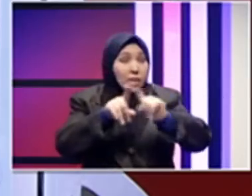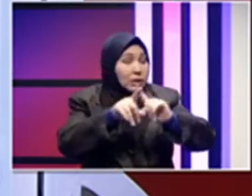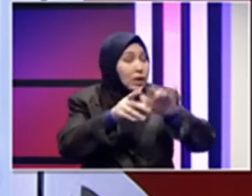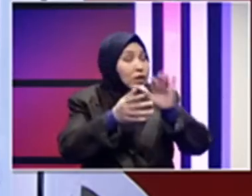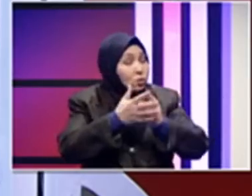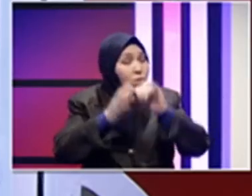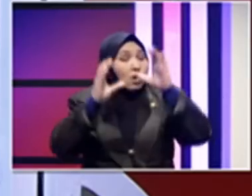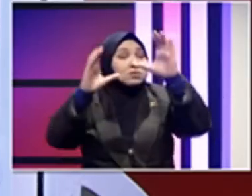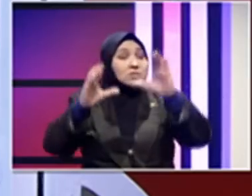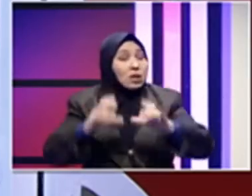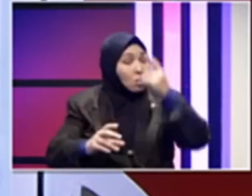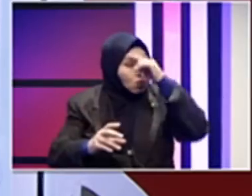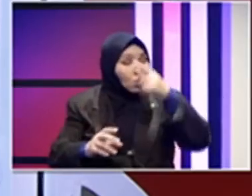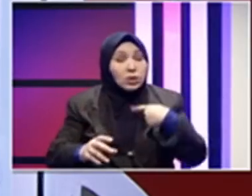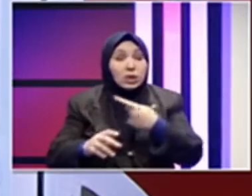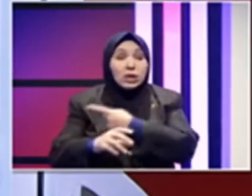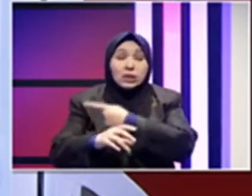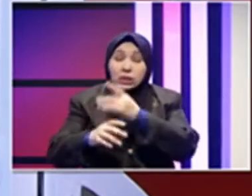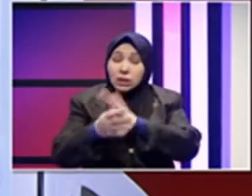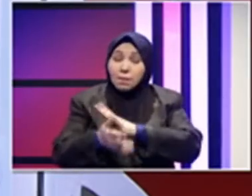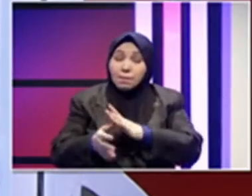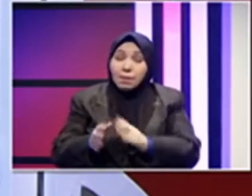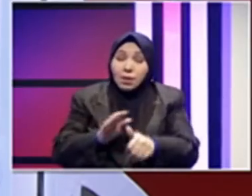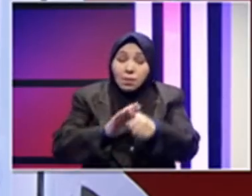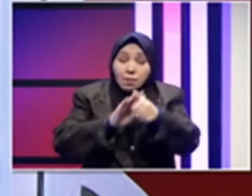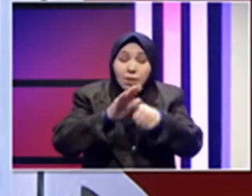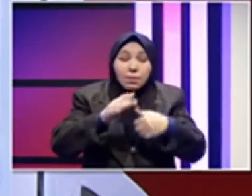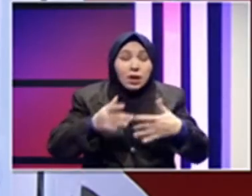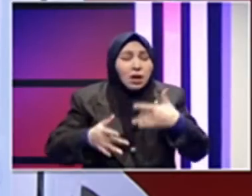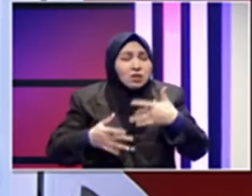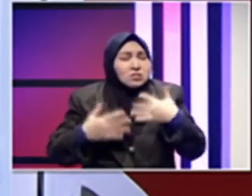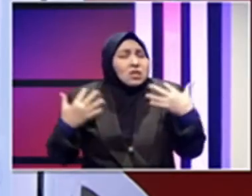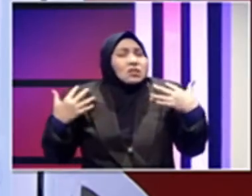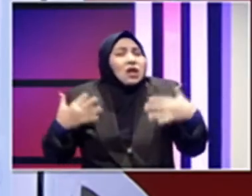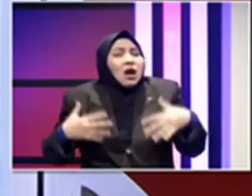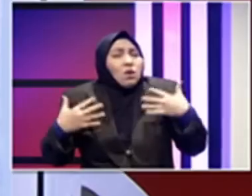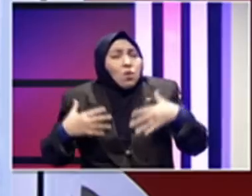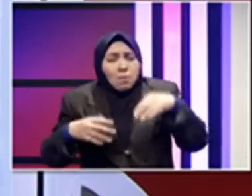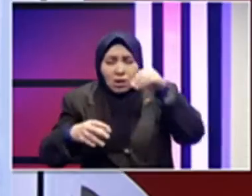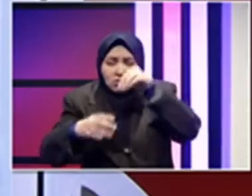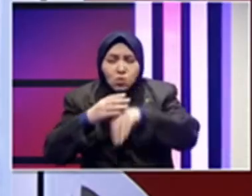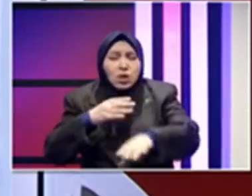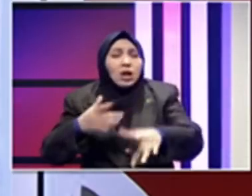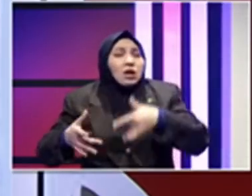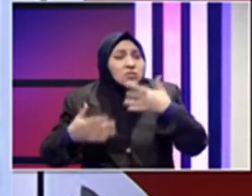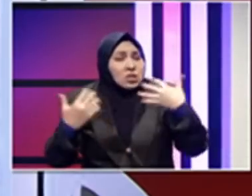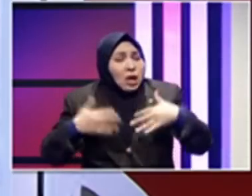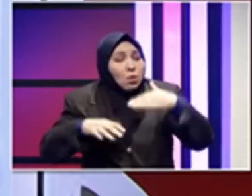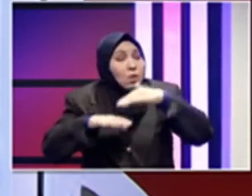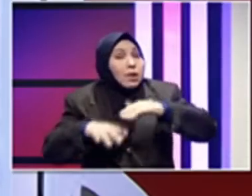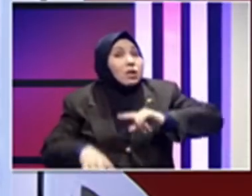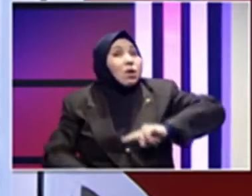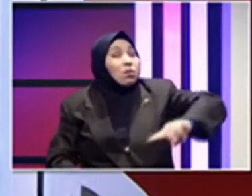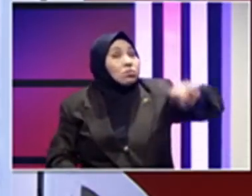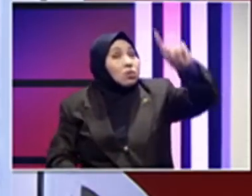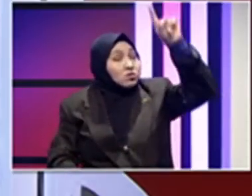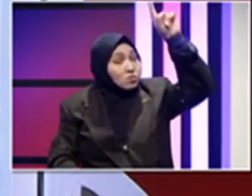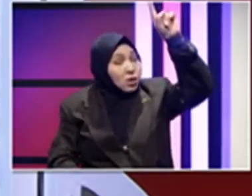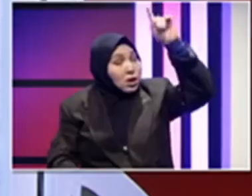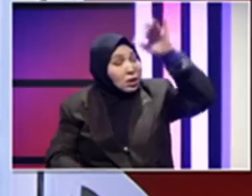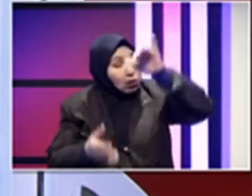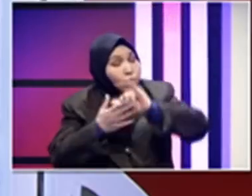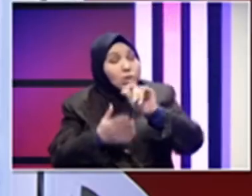itulah cara untuk kita menimbulkan rasa takut itu. Pasakkan dengan rasa takut kepada Allah Subhanahu Wa Taala, itulah